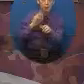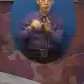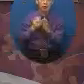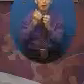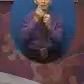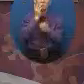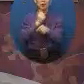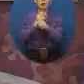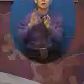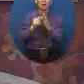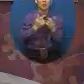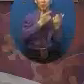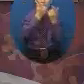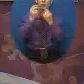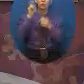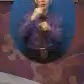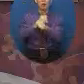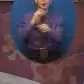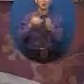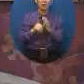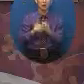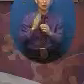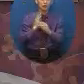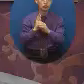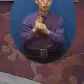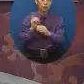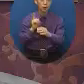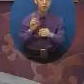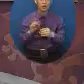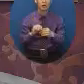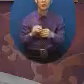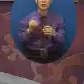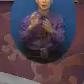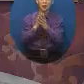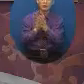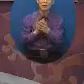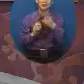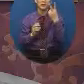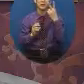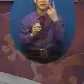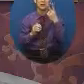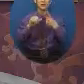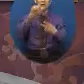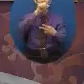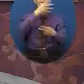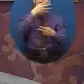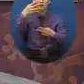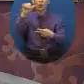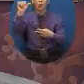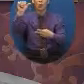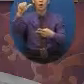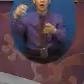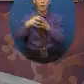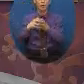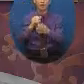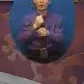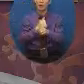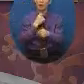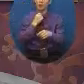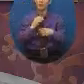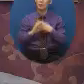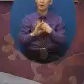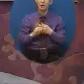새롭게 출연했던 모든 곡, 특히 그 중에서도 2박자 5음계, 5음계로 이루어진